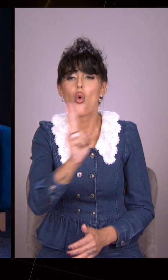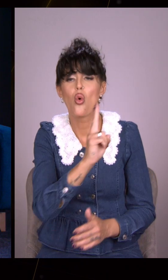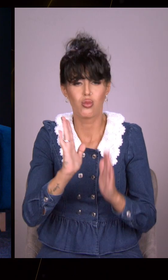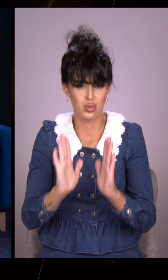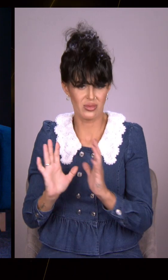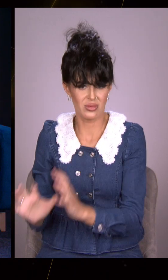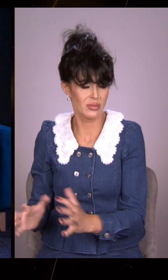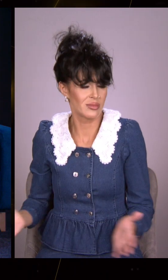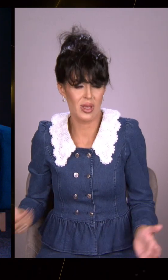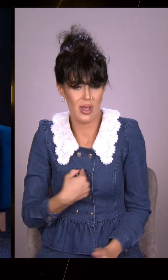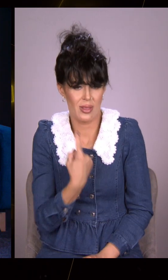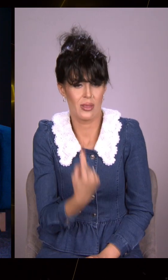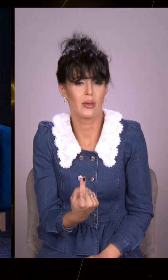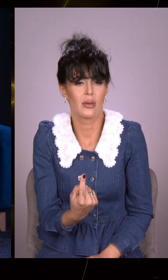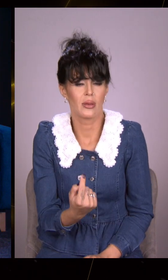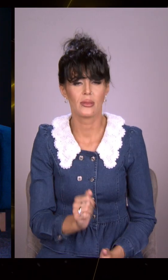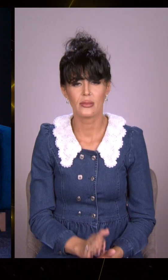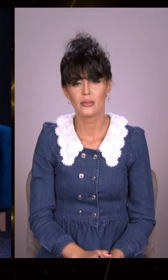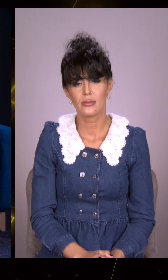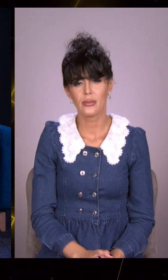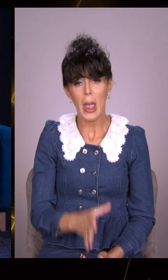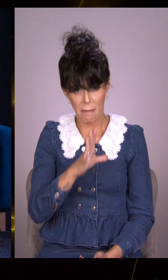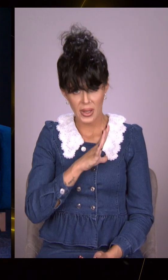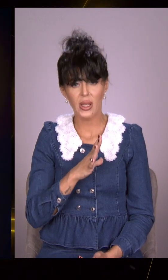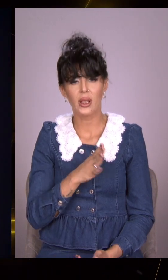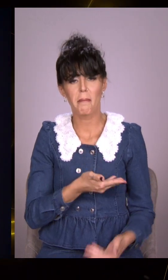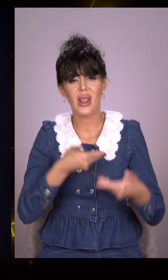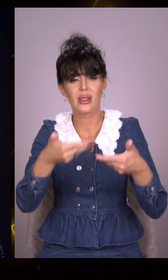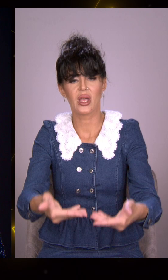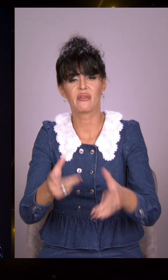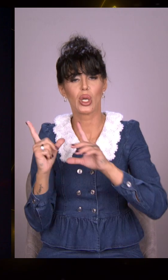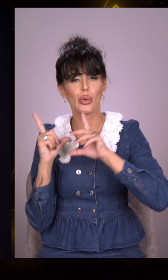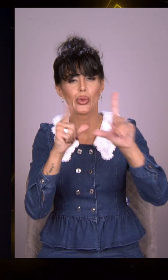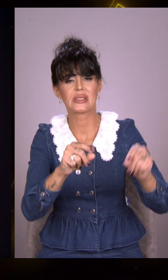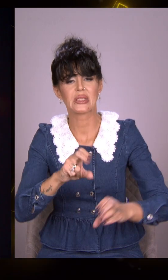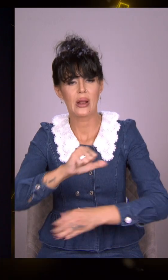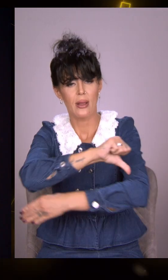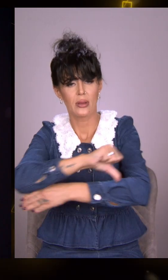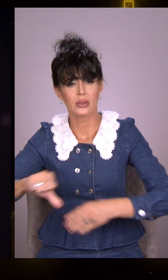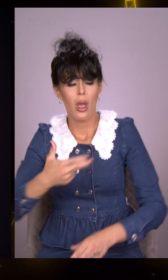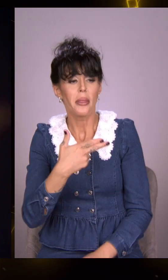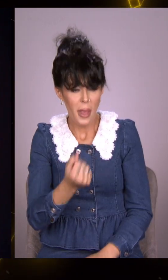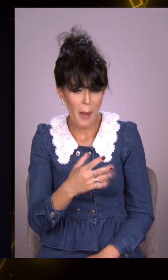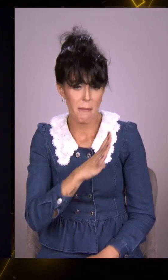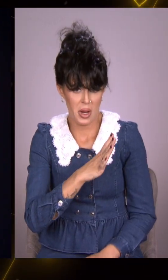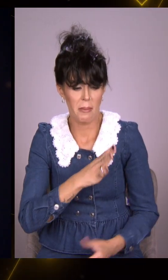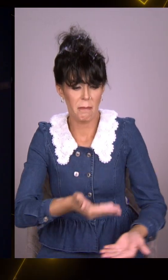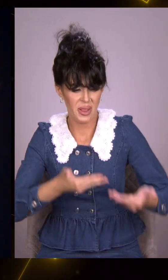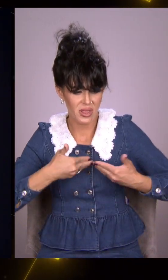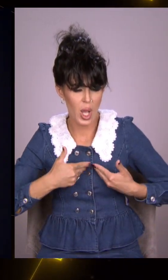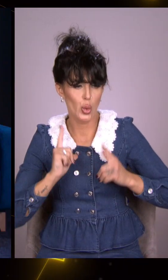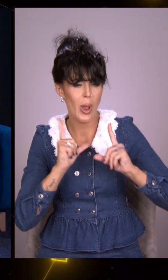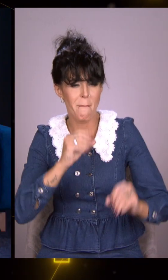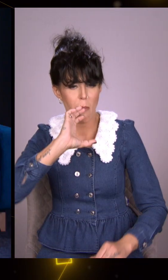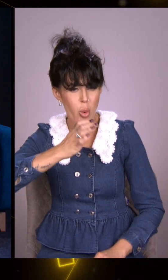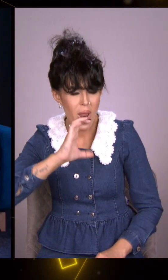А це правда, що вам пропонували виїхати за кордон? Так, да. Пропонували. І в Болгарію